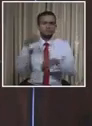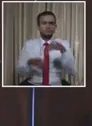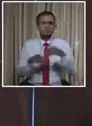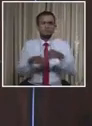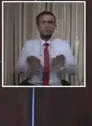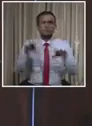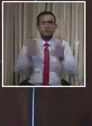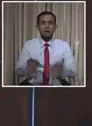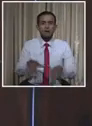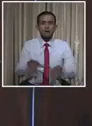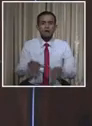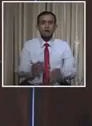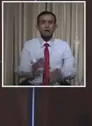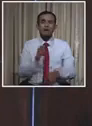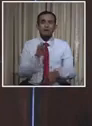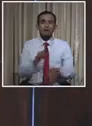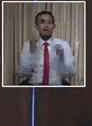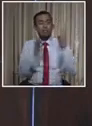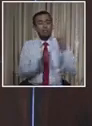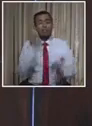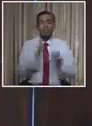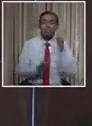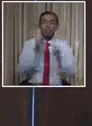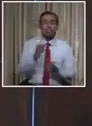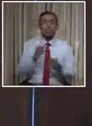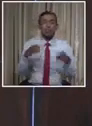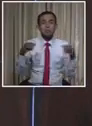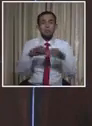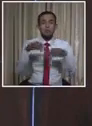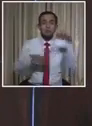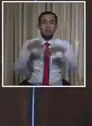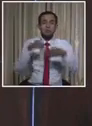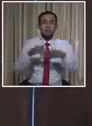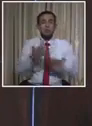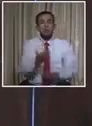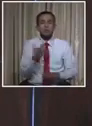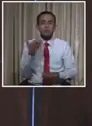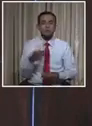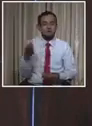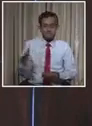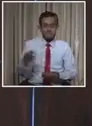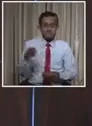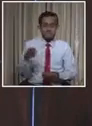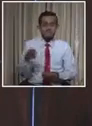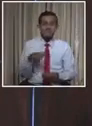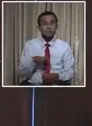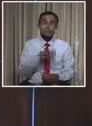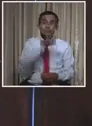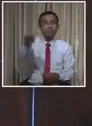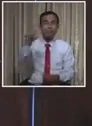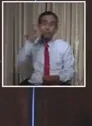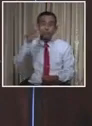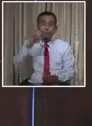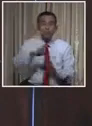ප්‍රතිපලයක් තමයි ඇති ලෙස විවේචනය කරන්න පක්ෂ දේශපාලනය මේක අතට අරන් තියෙනවා හැබැයි එතෙන්ට ගියාම මේ